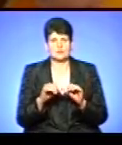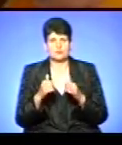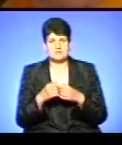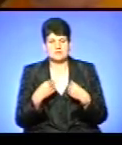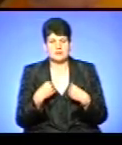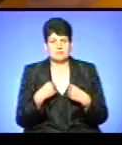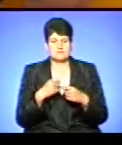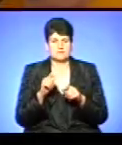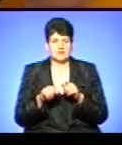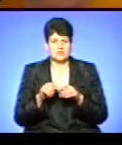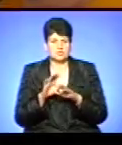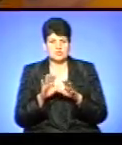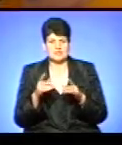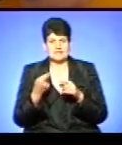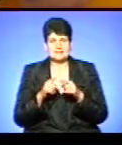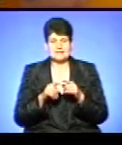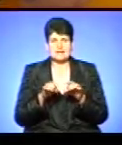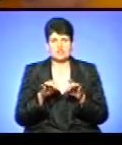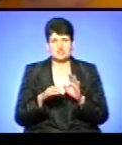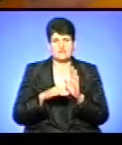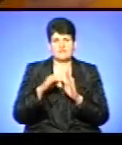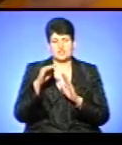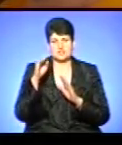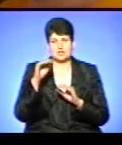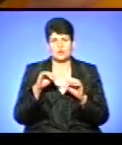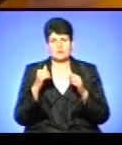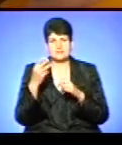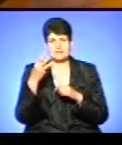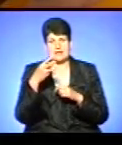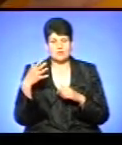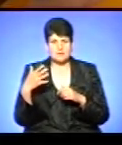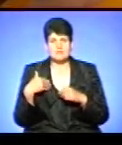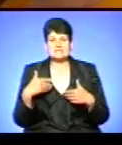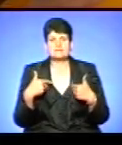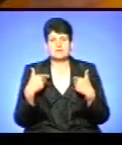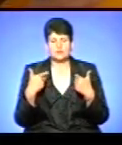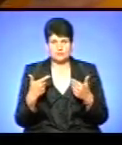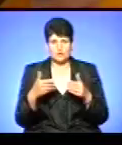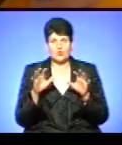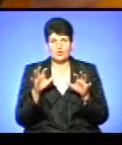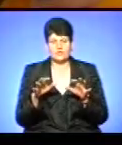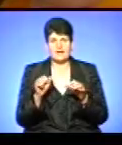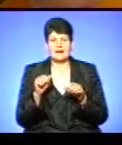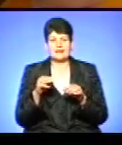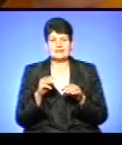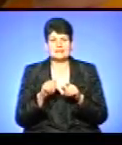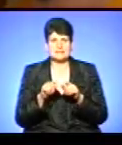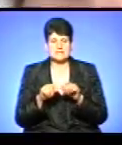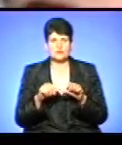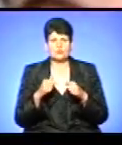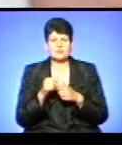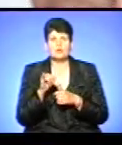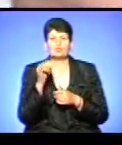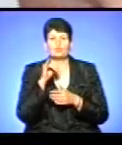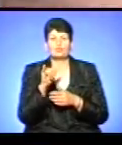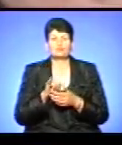ні. Це вже рішення вищестоящих отих комісій третього рівня. Ми звернулися до голови атестаційної комісії, а куди вже далі пішло, це